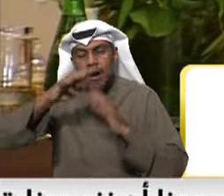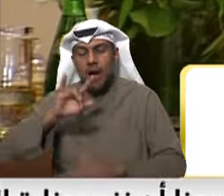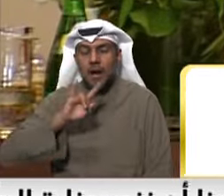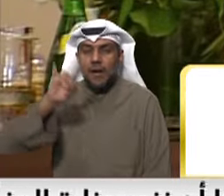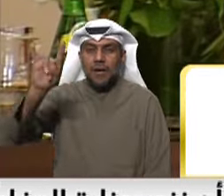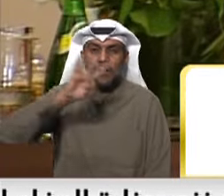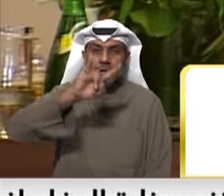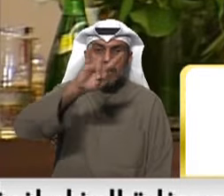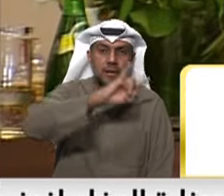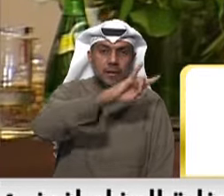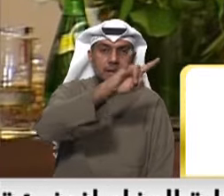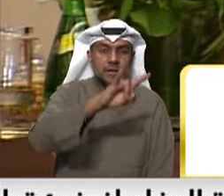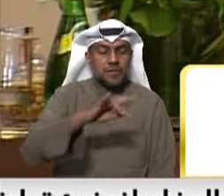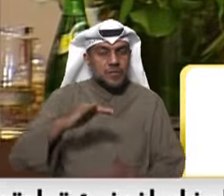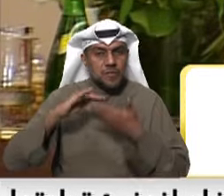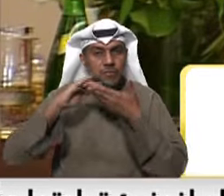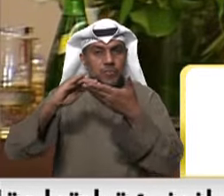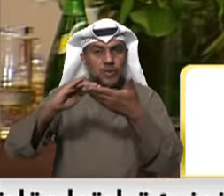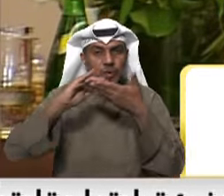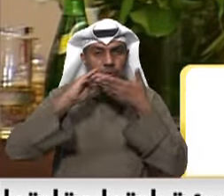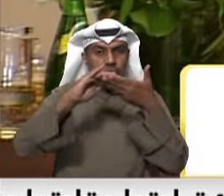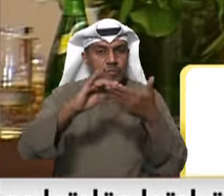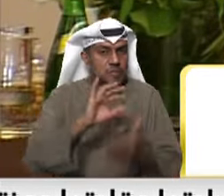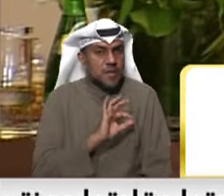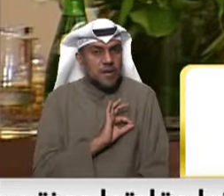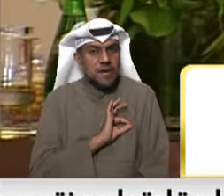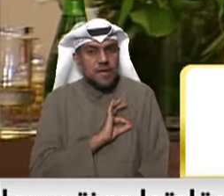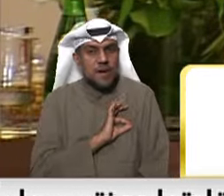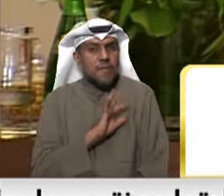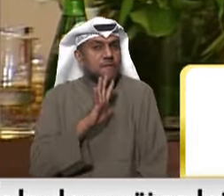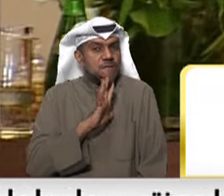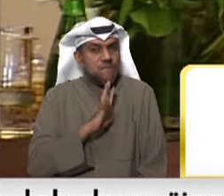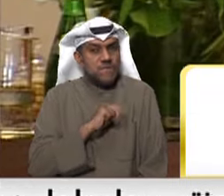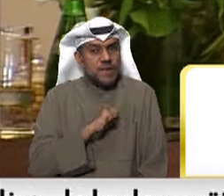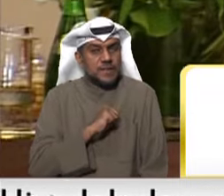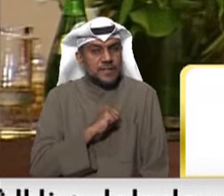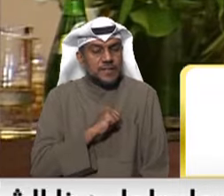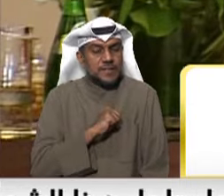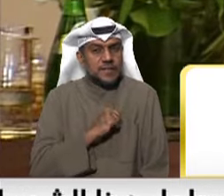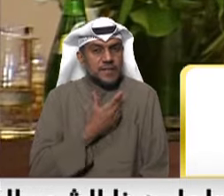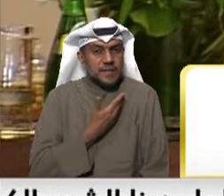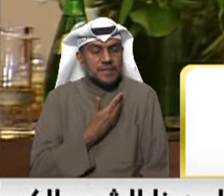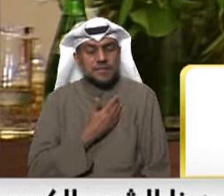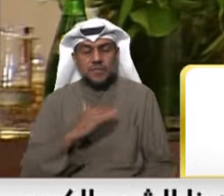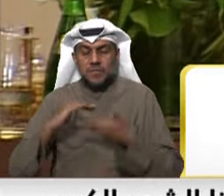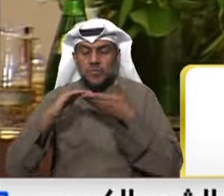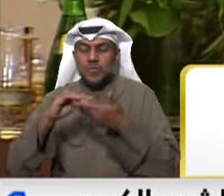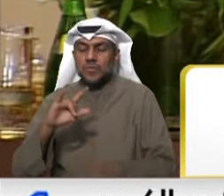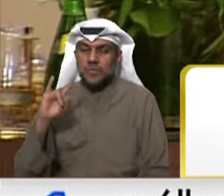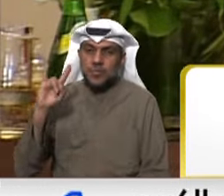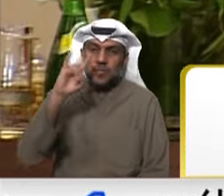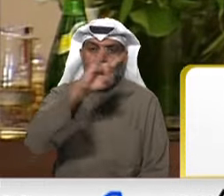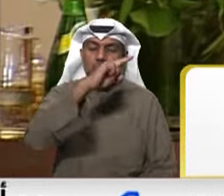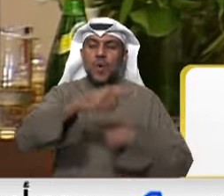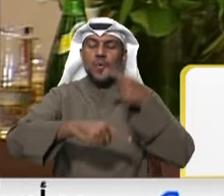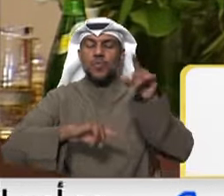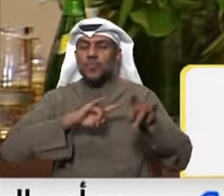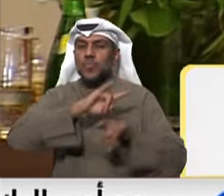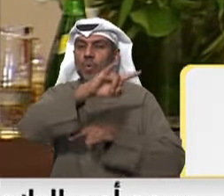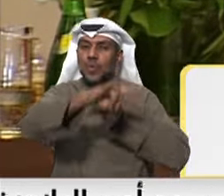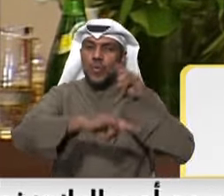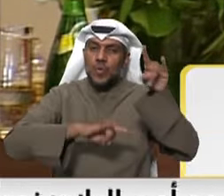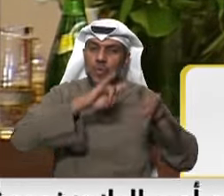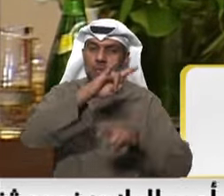البلاد المنكوبة، لا سيما الشعب الفلسطيني الشقيق، بالتعاون والتنسيق